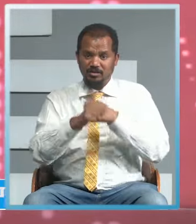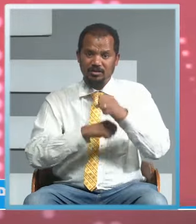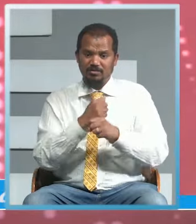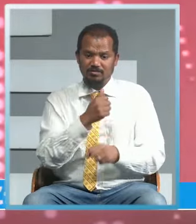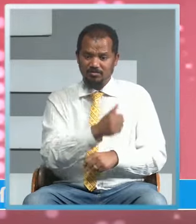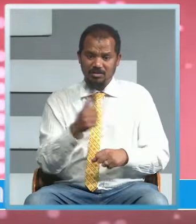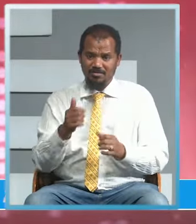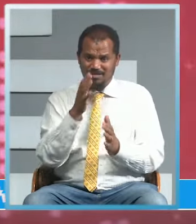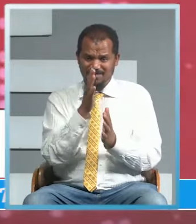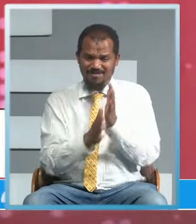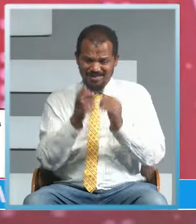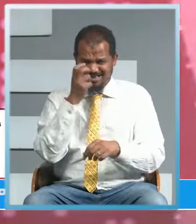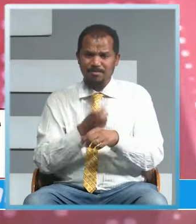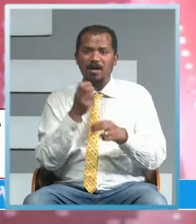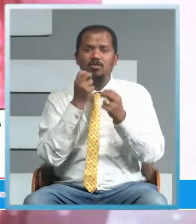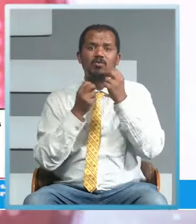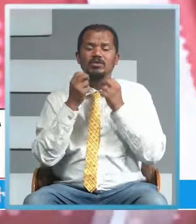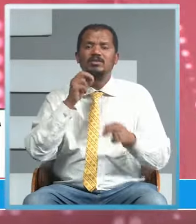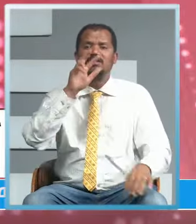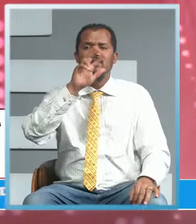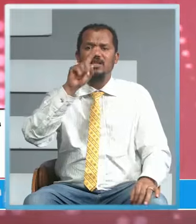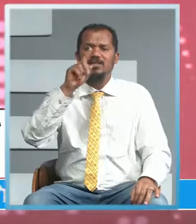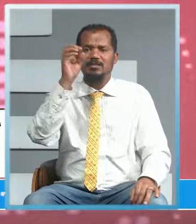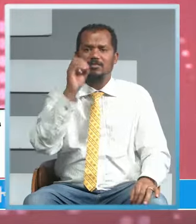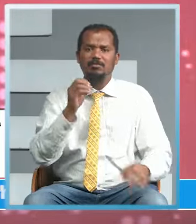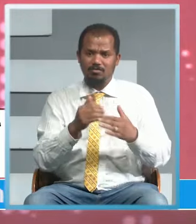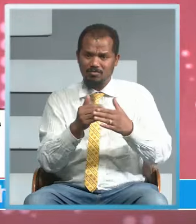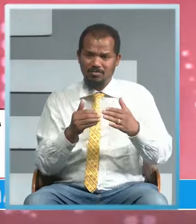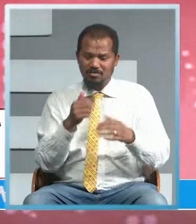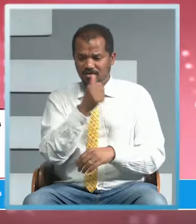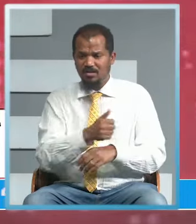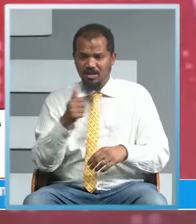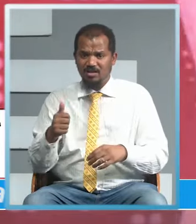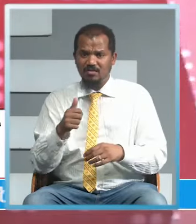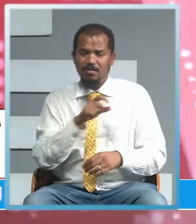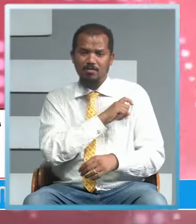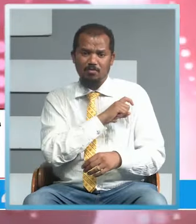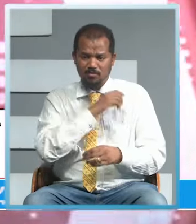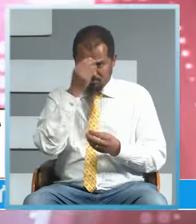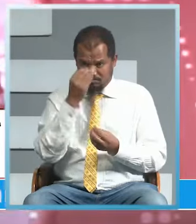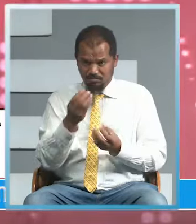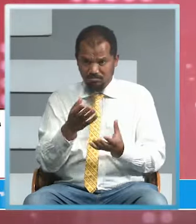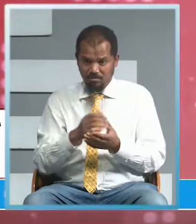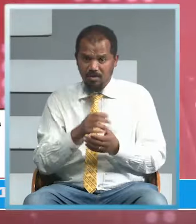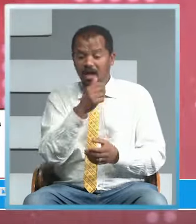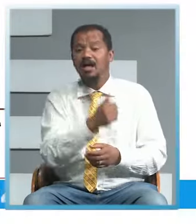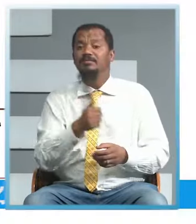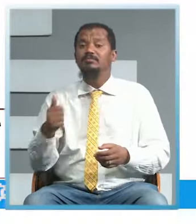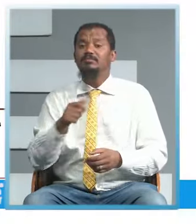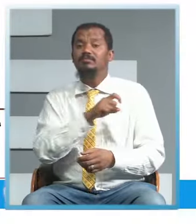በበጀት አመቱ በመዲናዋ የሚፈጸም ከባድ ወንጀል በ31% መቀነሱን የአዲስ አበባ ፖሊስ